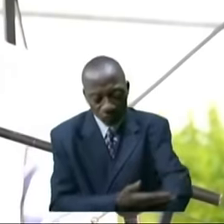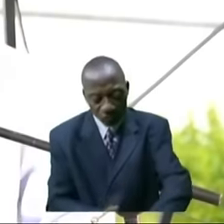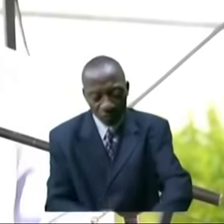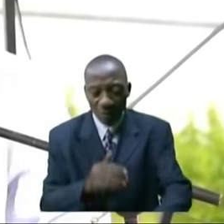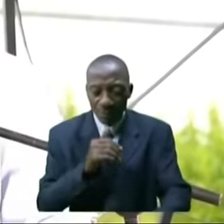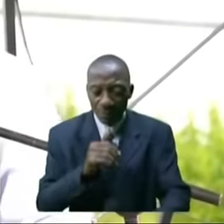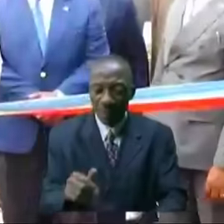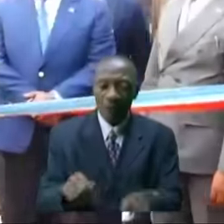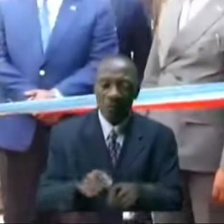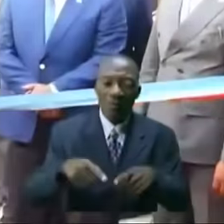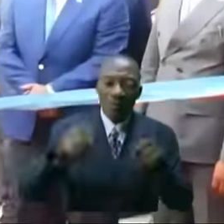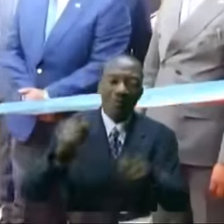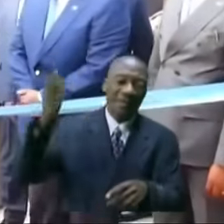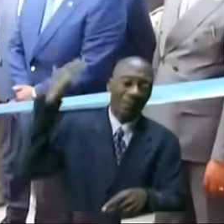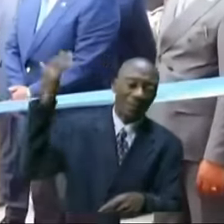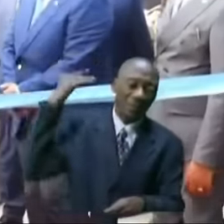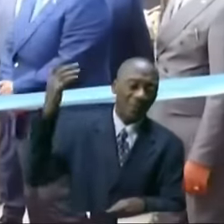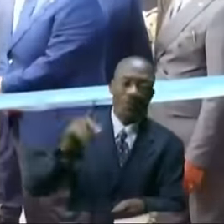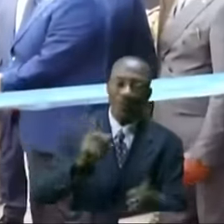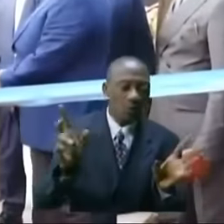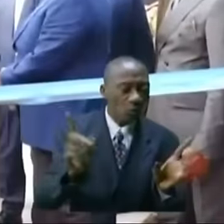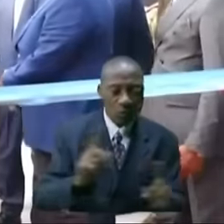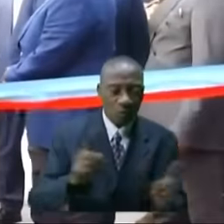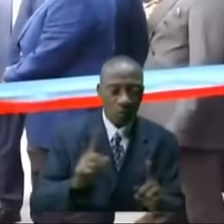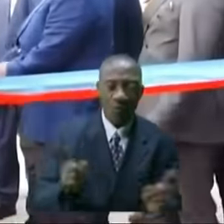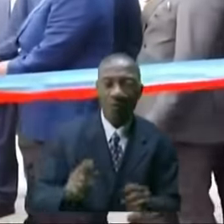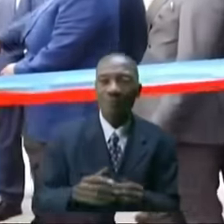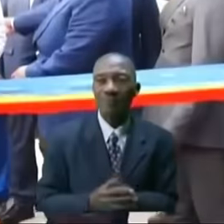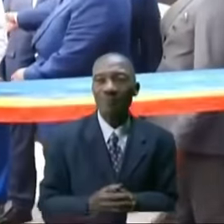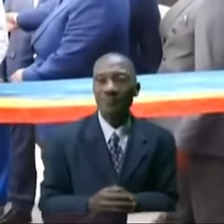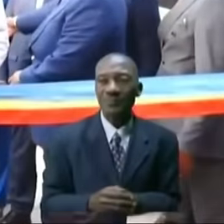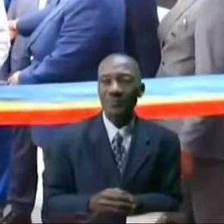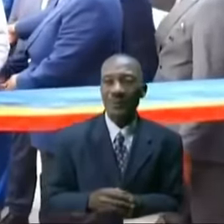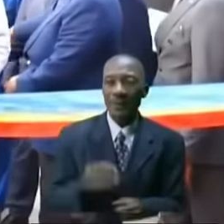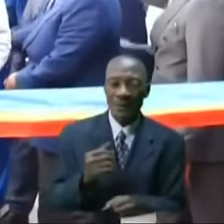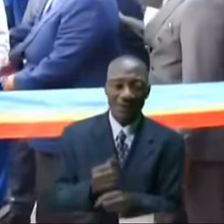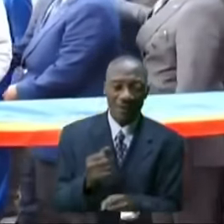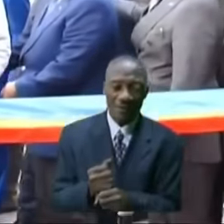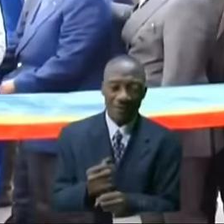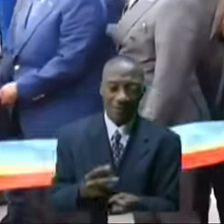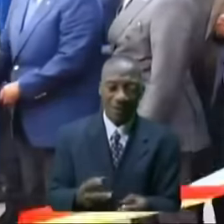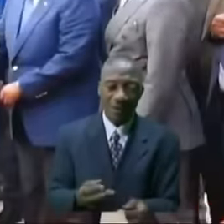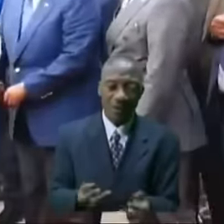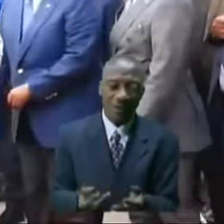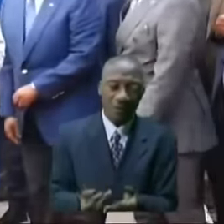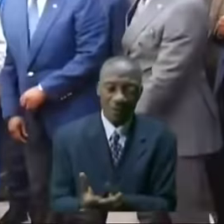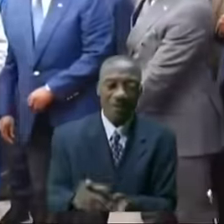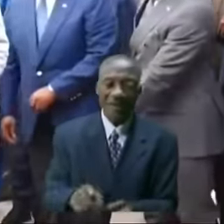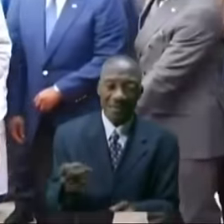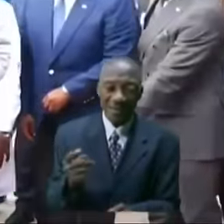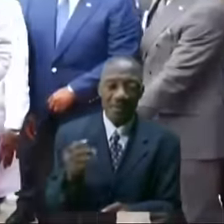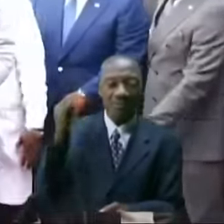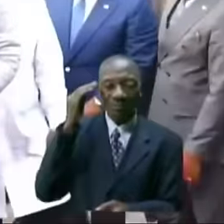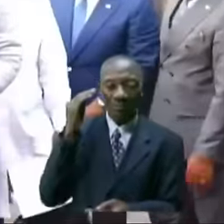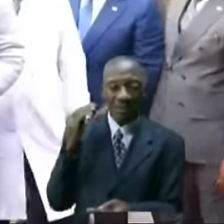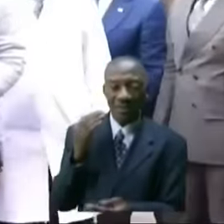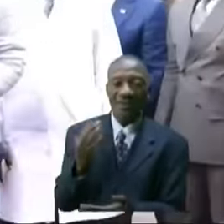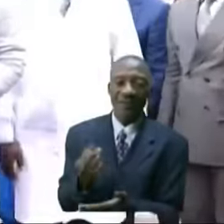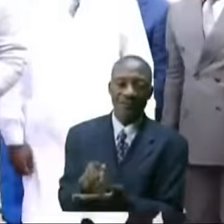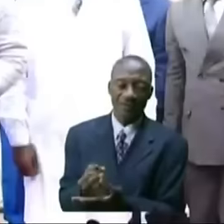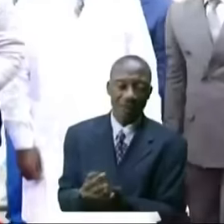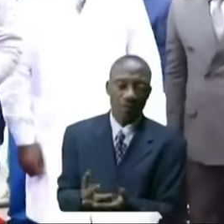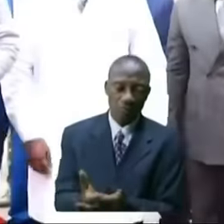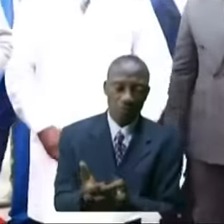quatre dernières décennies. Il convient de signaler que les travaux financés par le ministère des Finances à travers le